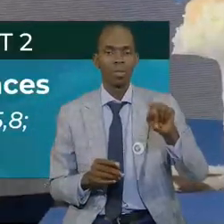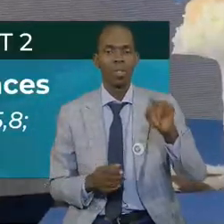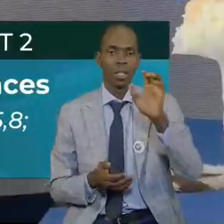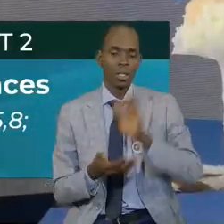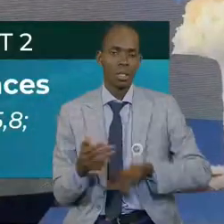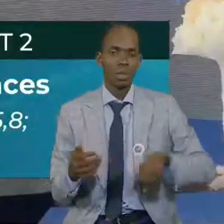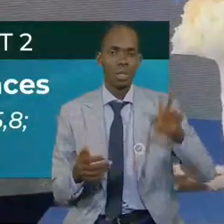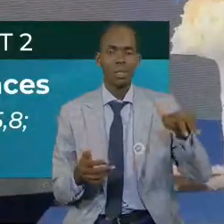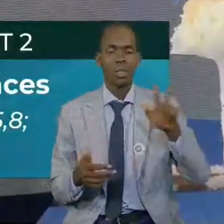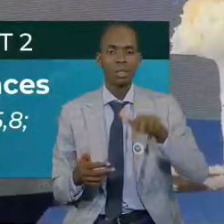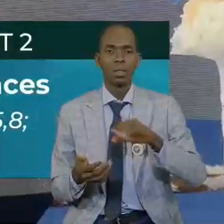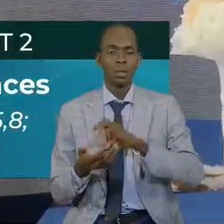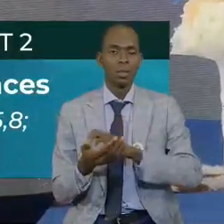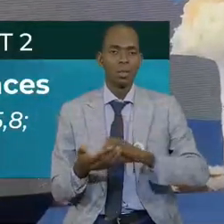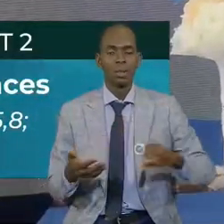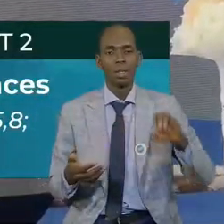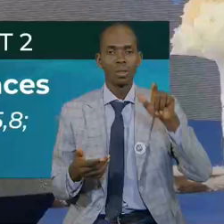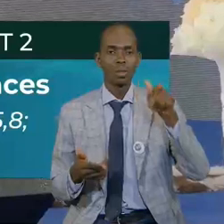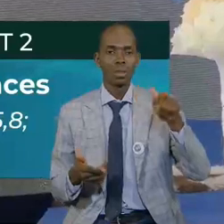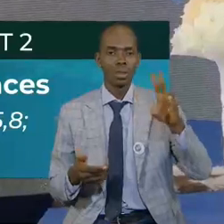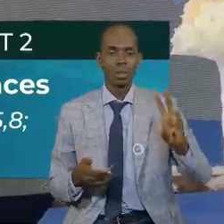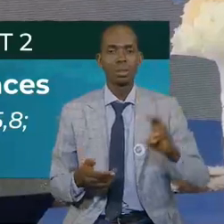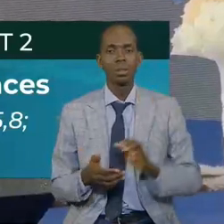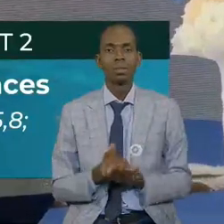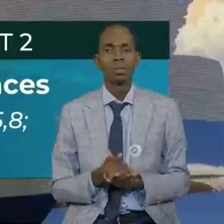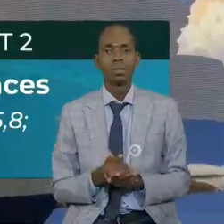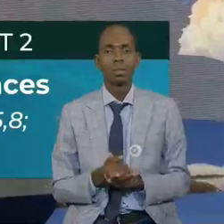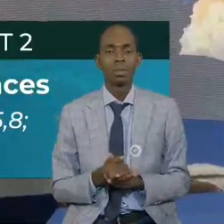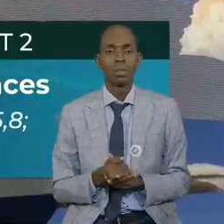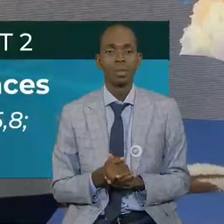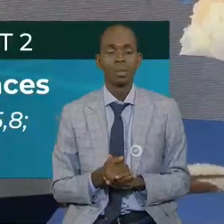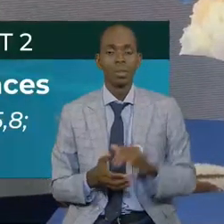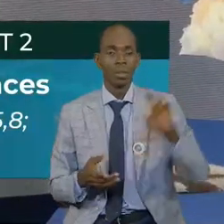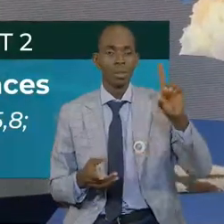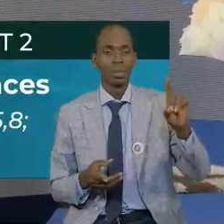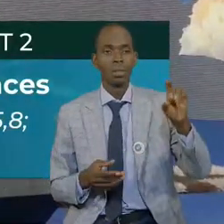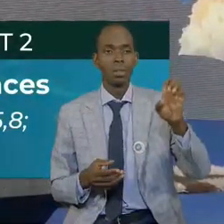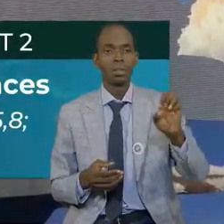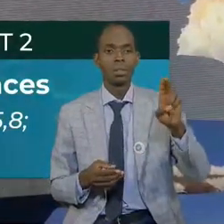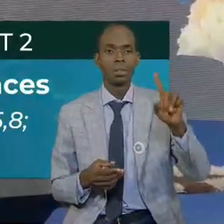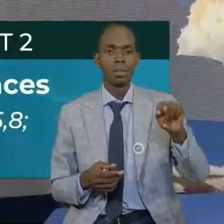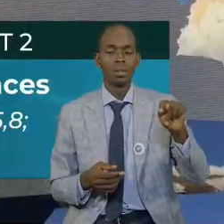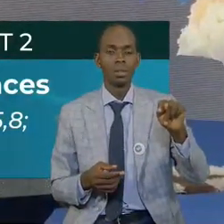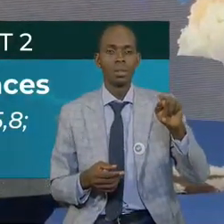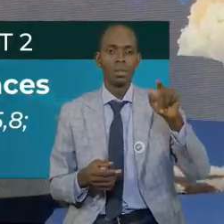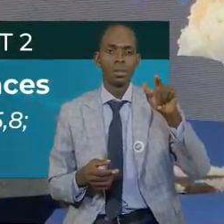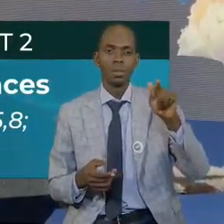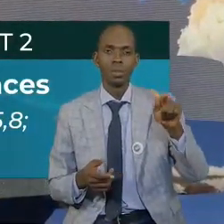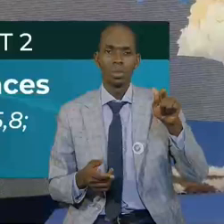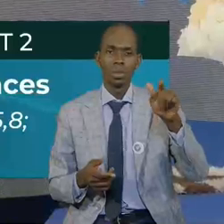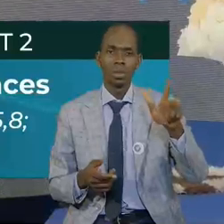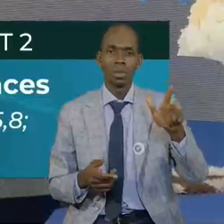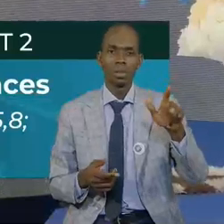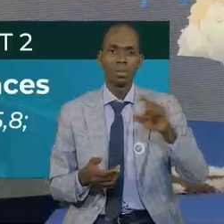33. I'm reading from verse 26. Verset 26. In Deuteronomy chapter 23, verse 26. Deutéronome